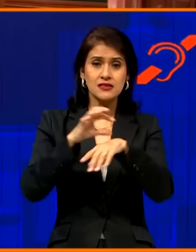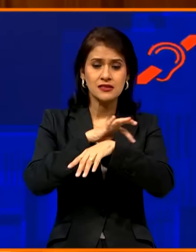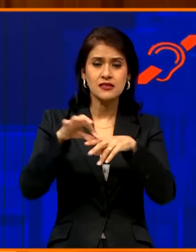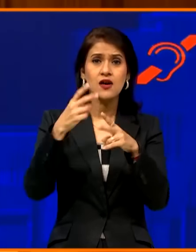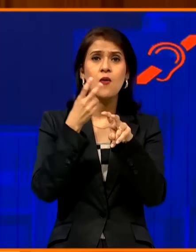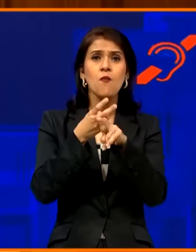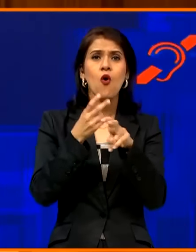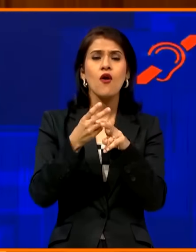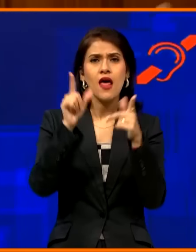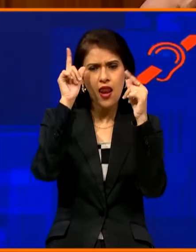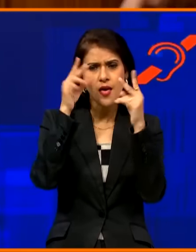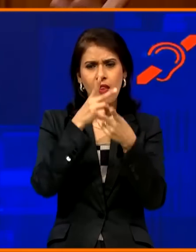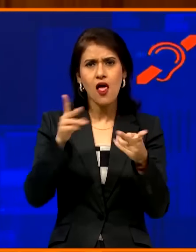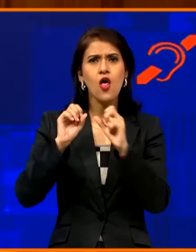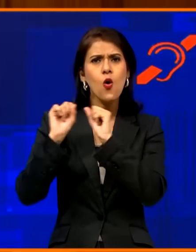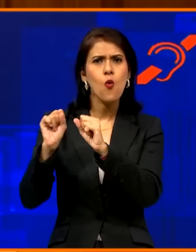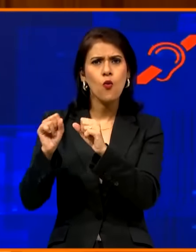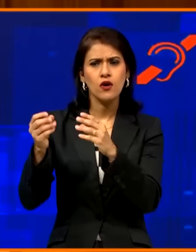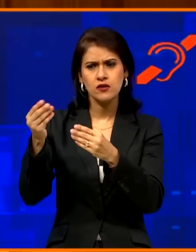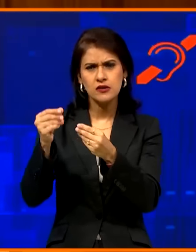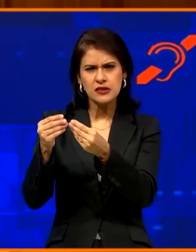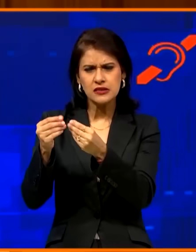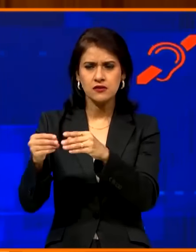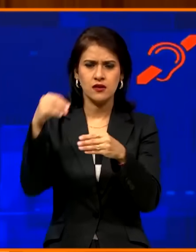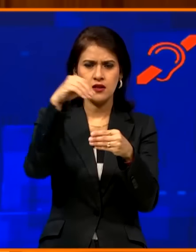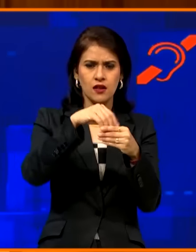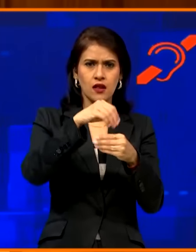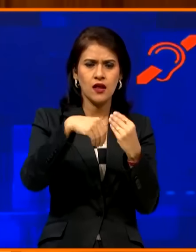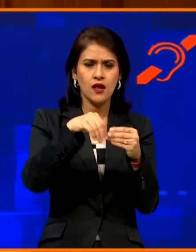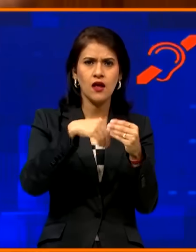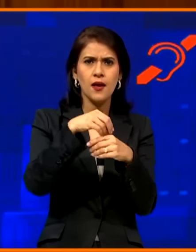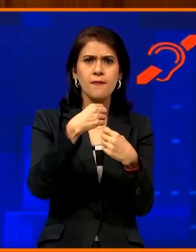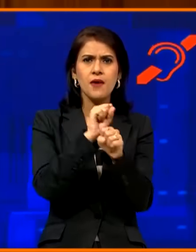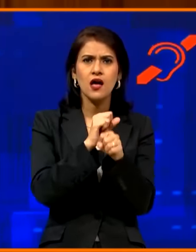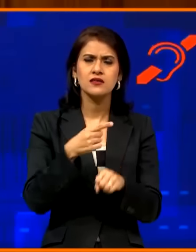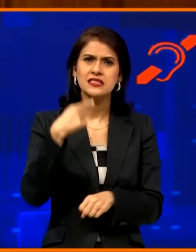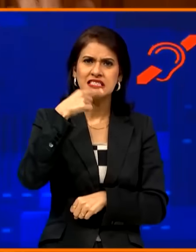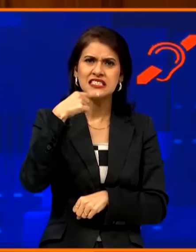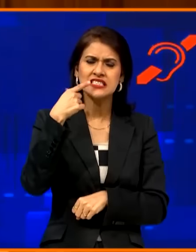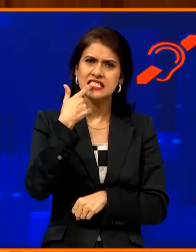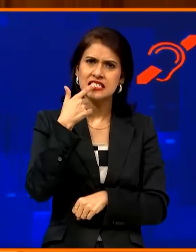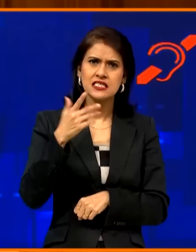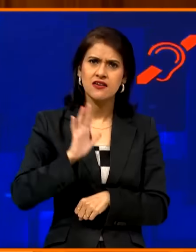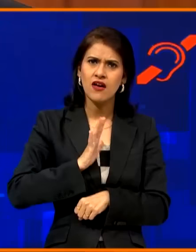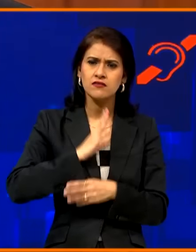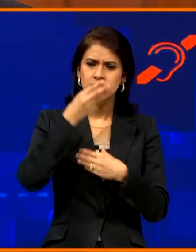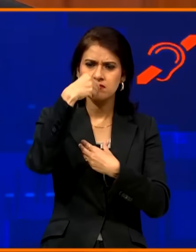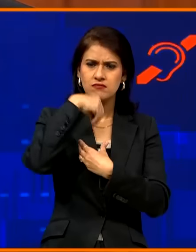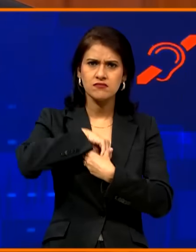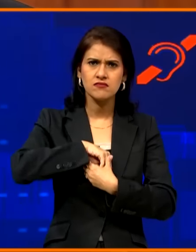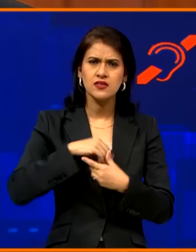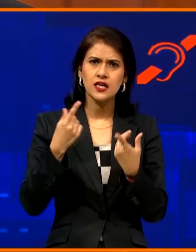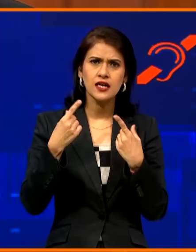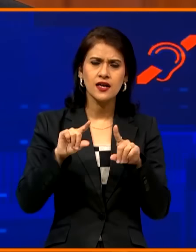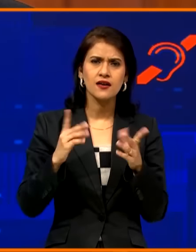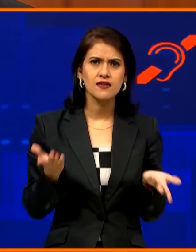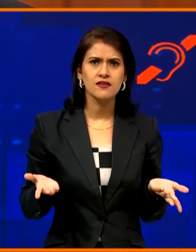है जानवरों के तो वह तो जायज नहीं होगा ना मुंह में आप लगाएंगे उसको यूज करेंगे तो कैसे होगा जो